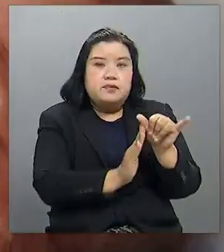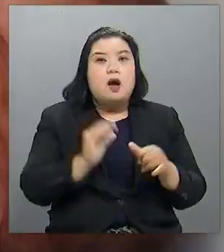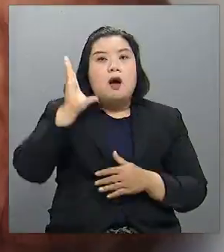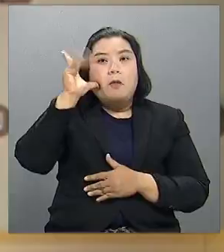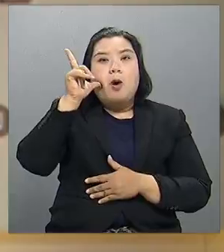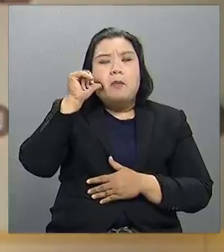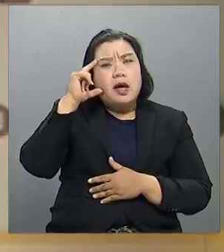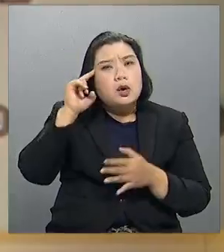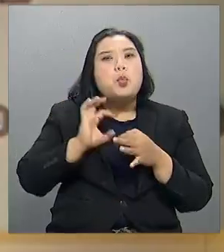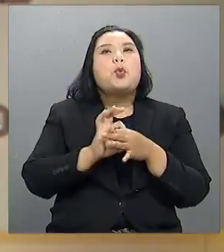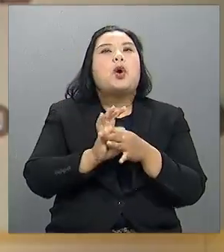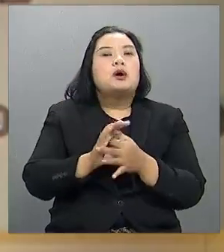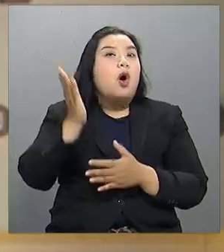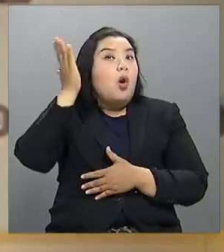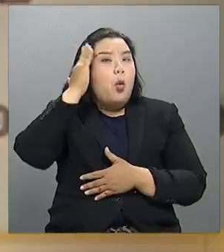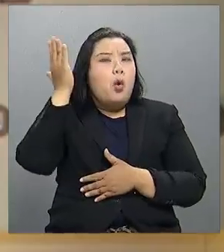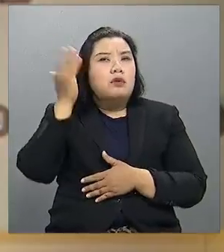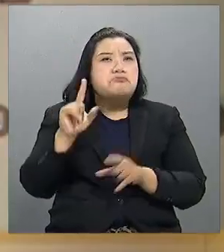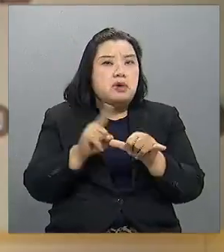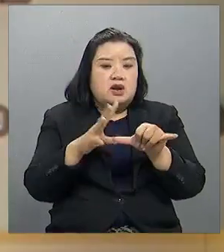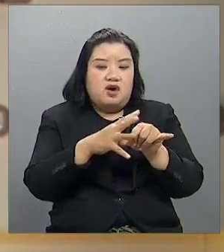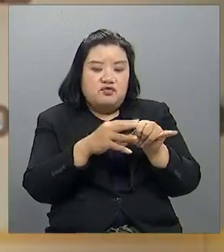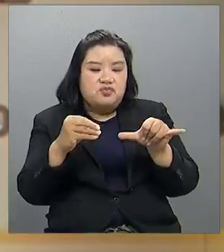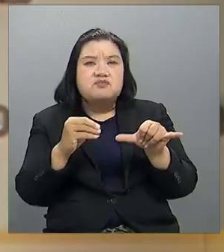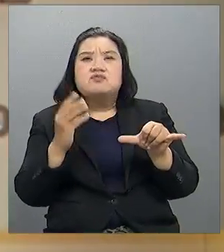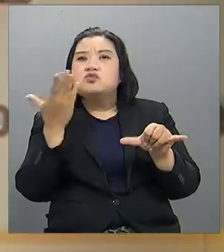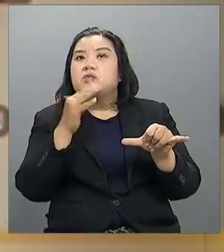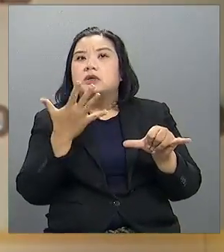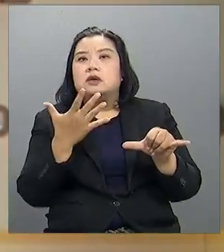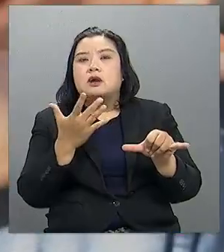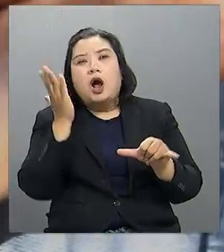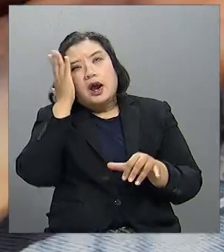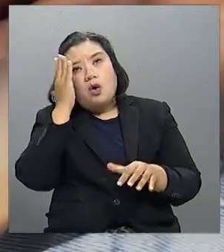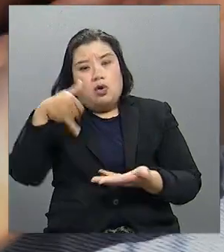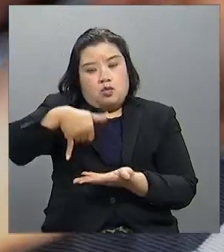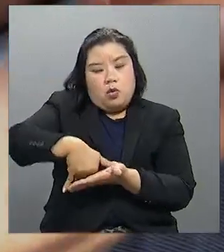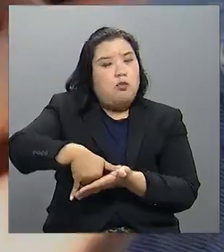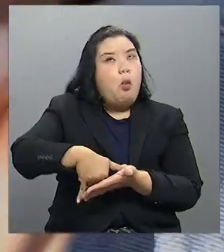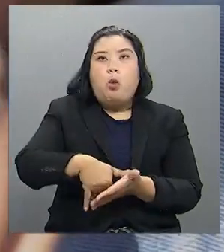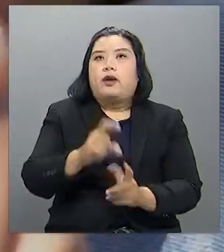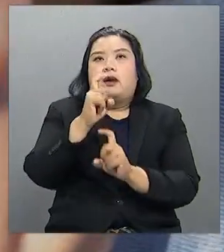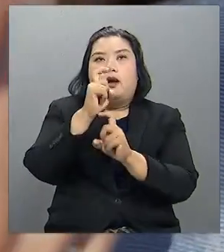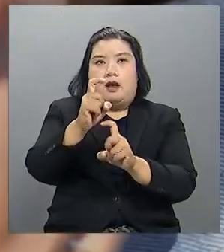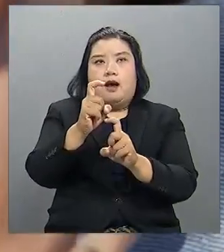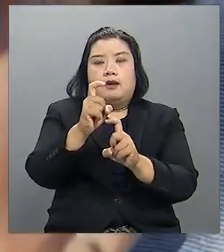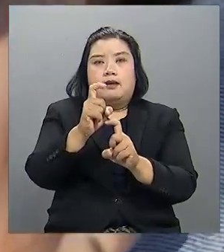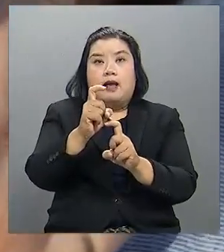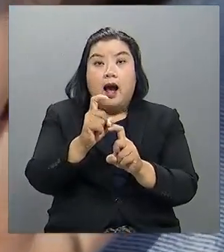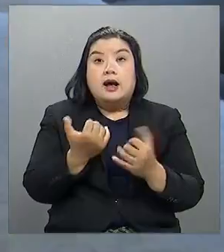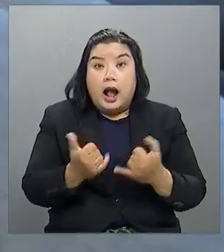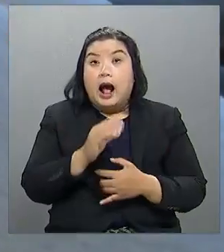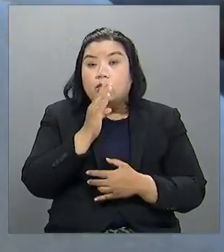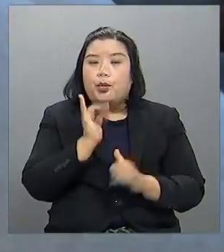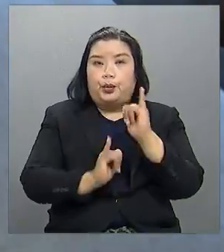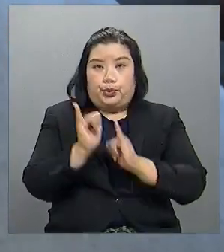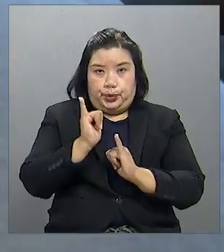ศีรษะจะไม่สวยให้นอนคว่ำซึ่งจริงๆแล้วอันตรายมากนะคะปกติแล้วเนี่ยในคำแนะนำเนี่ยคือในเด็กเล็กที่อายุน้อยกว่า1ปีเนี่ย